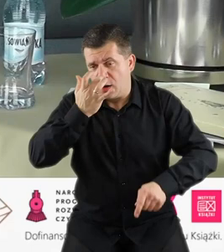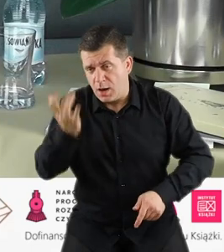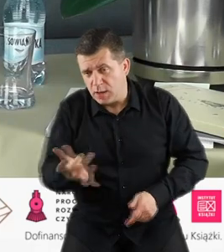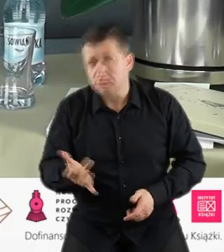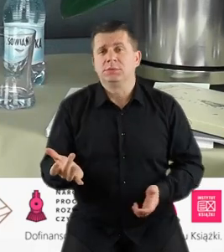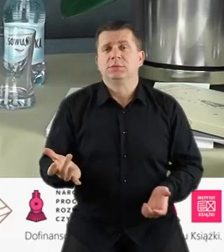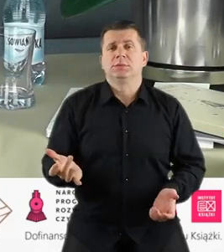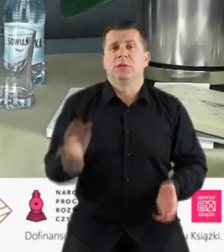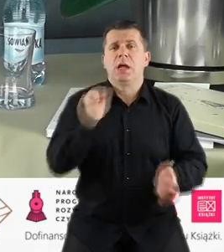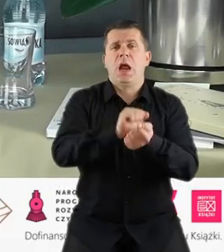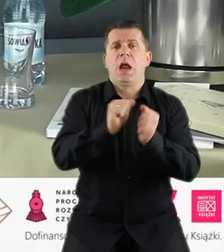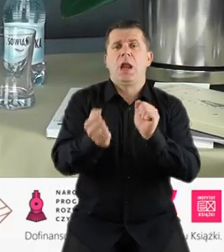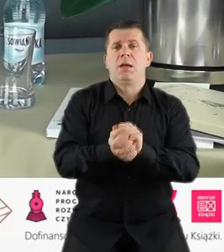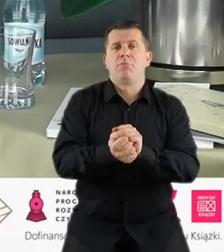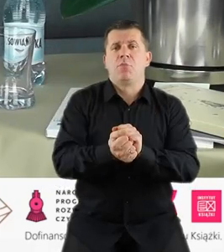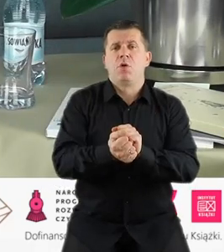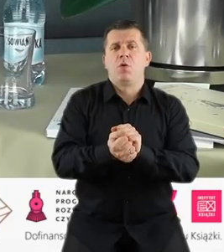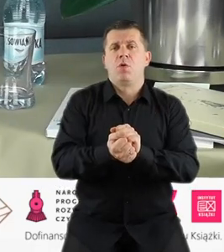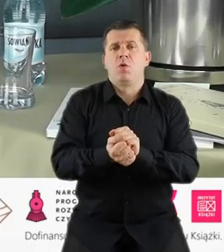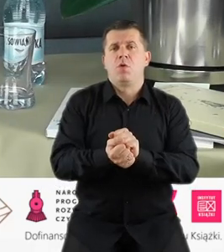Związku Radzieckiego albo